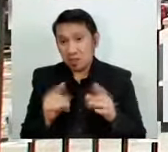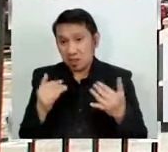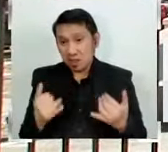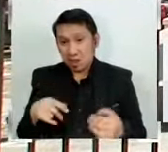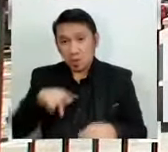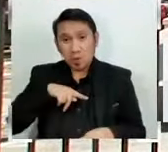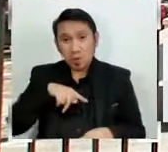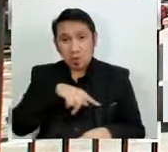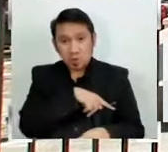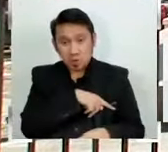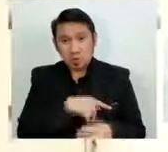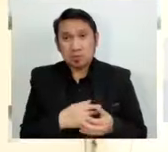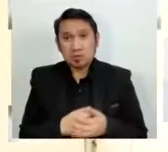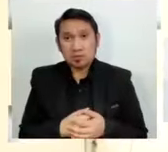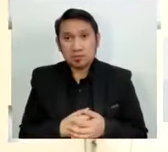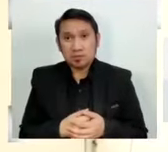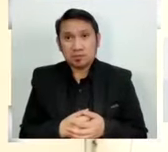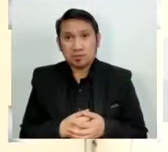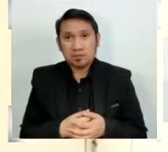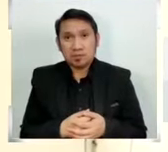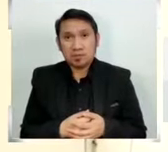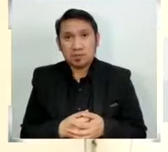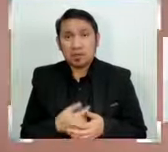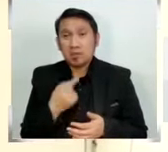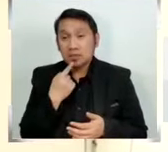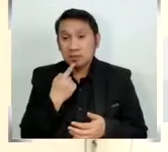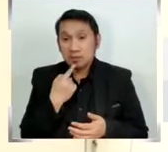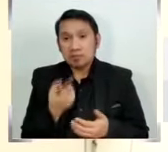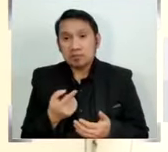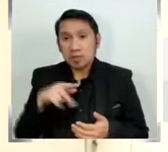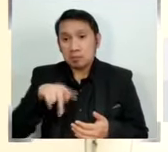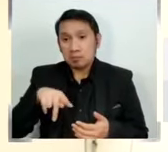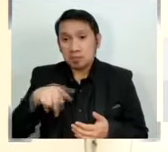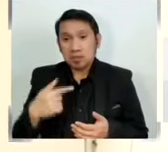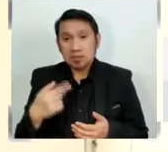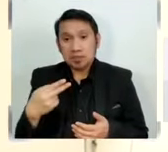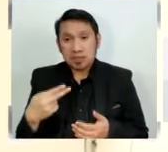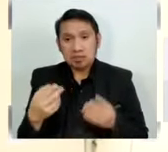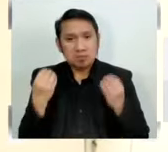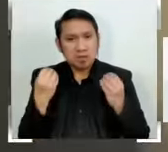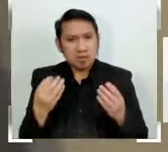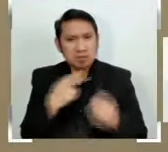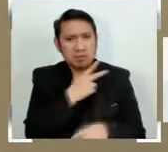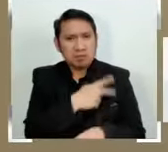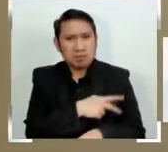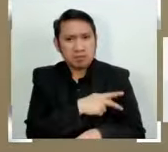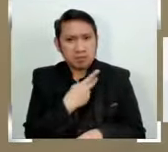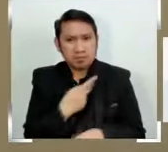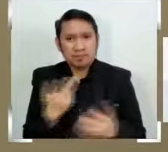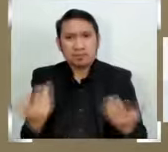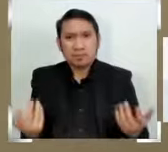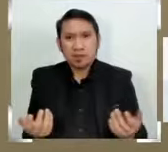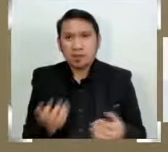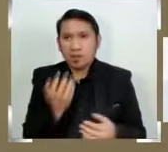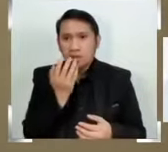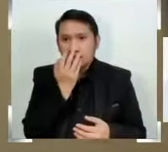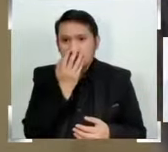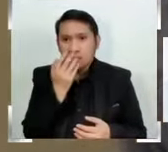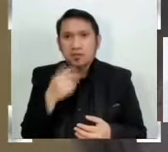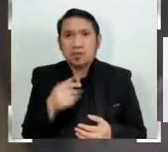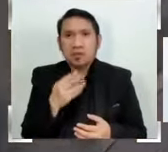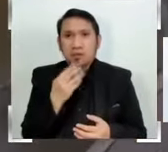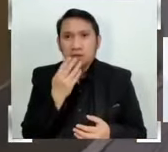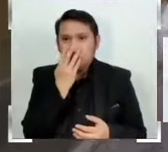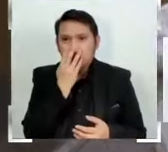Philippine General Hospital sa Maynila. Ayon sa pamunuan ng PGH, marami sa mga pasyente ang naka-intubate o nilalagyan sa lalamunan ng tubong nakakabit